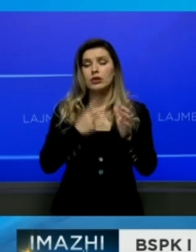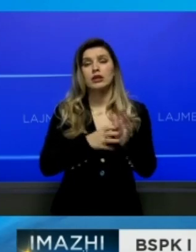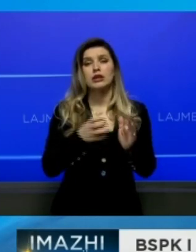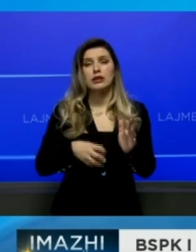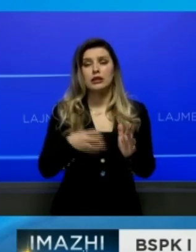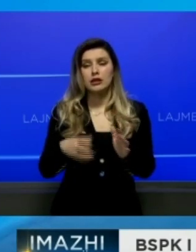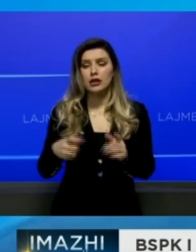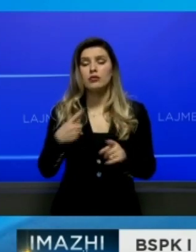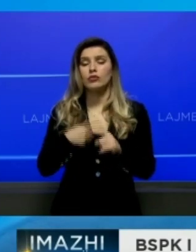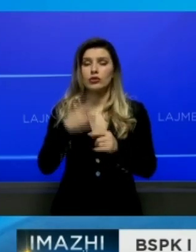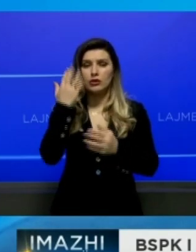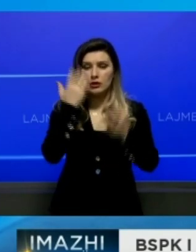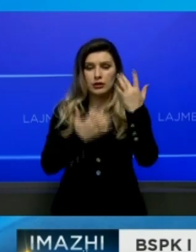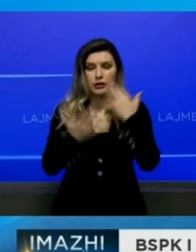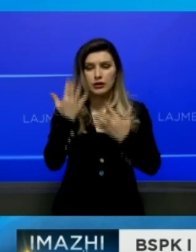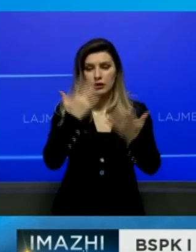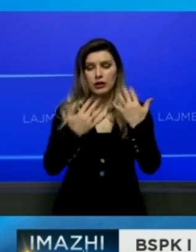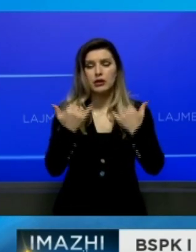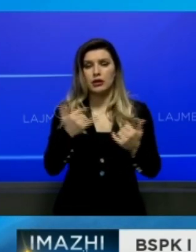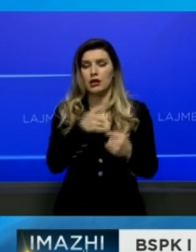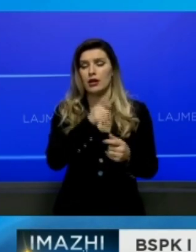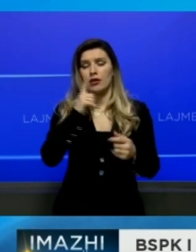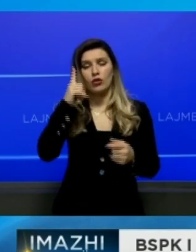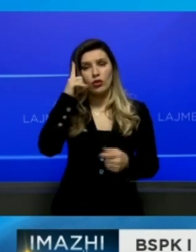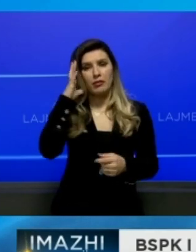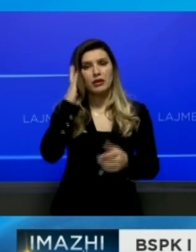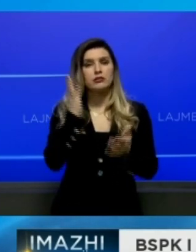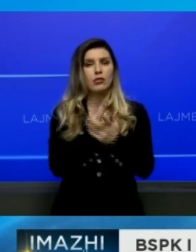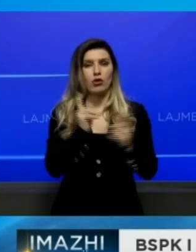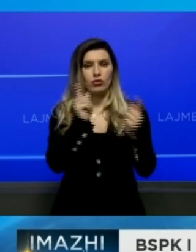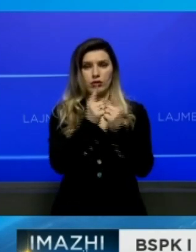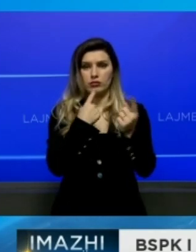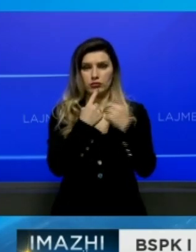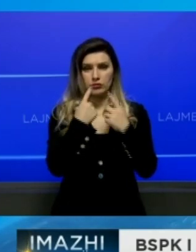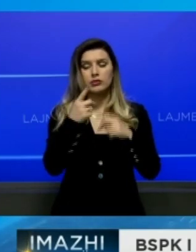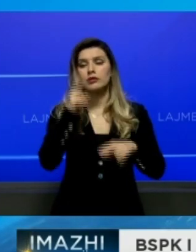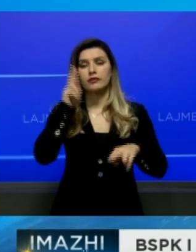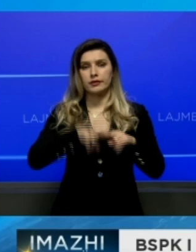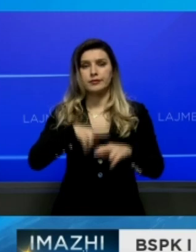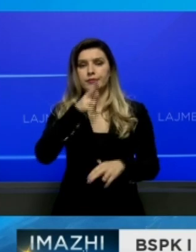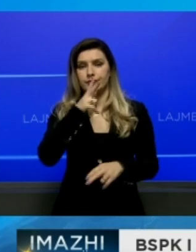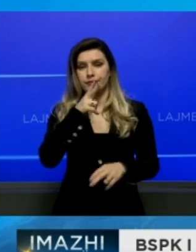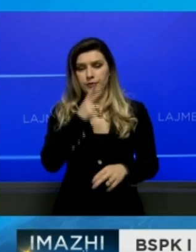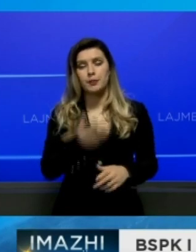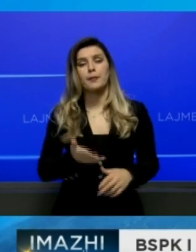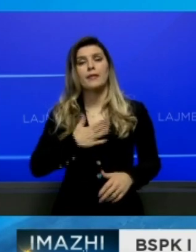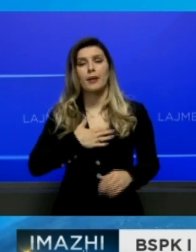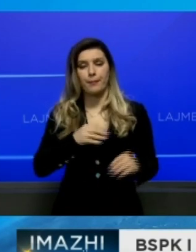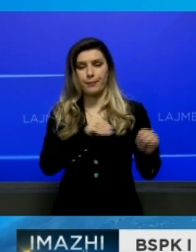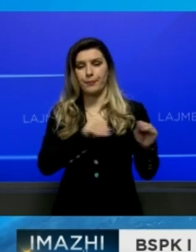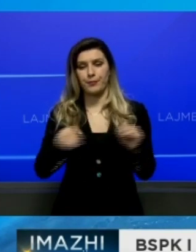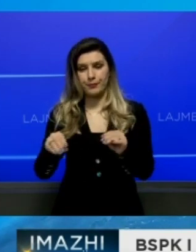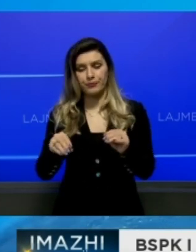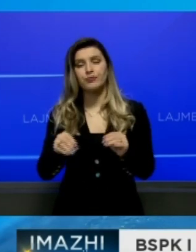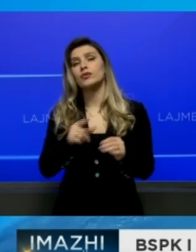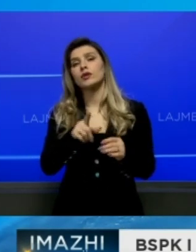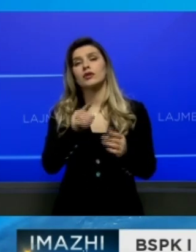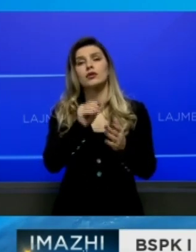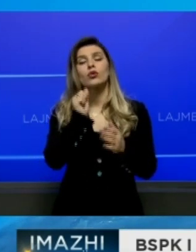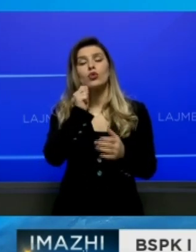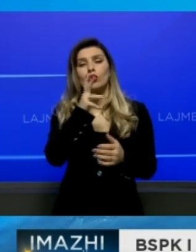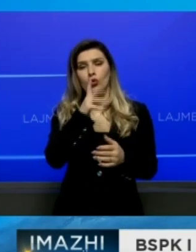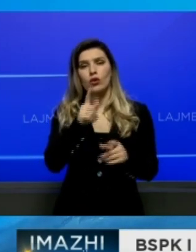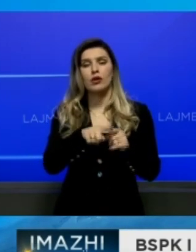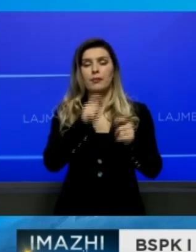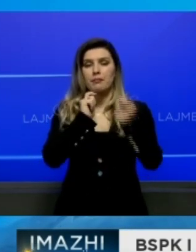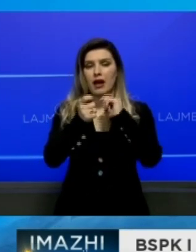duke pasur parasysh se ka filluar dialogu me kryeministrin Kurti, mori vendim që t'jepët mundësi dialogut duke tentuar që t'arrijet